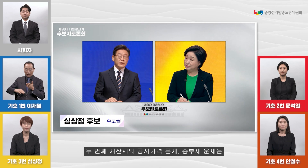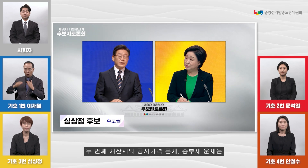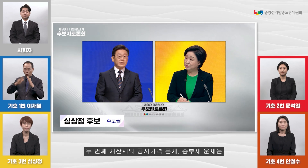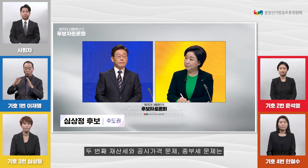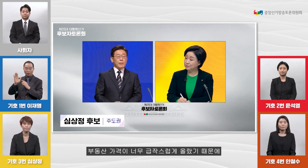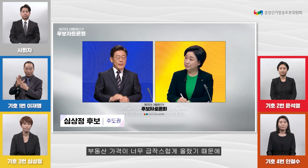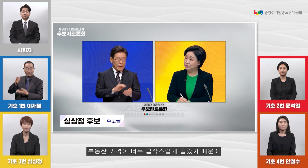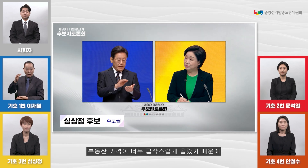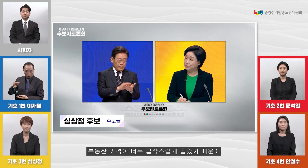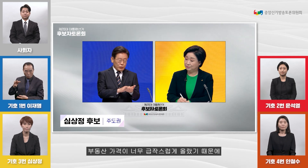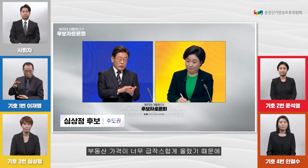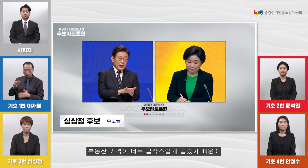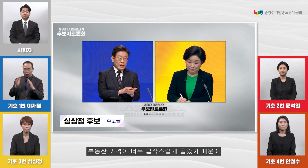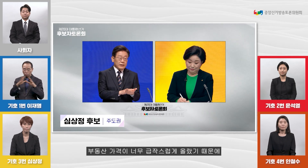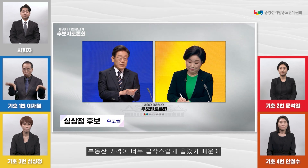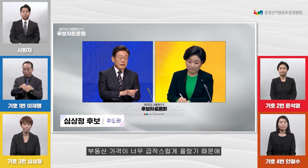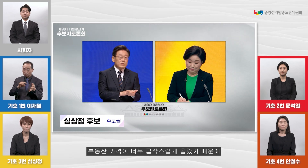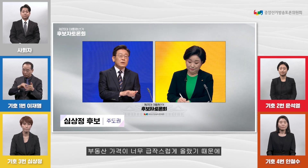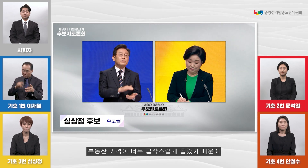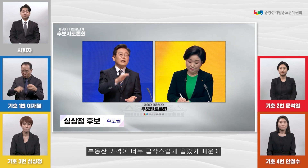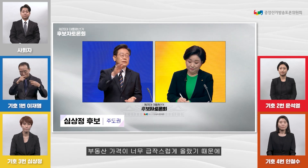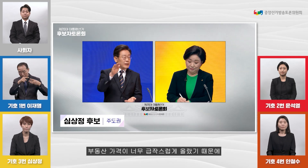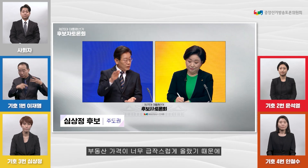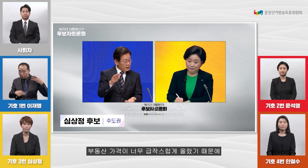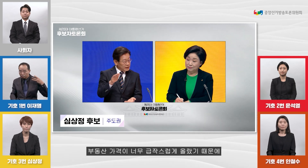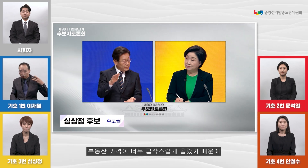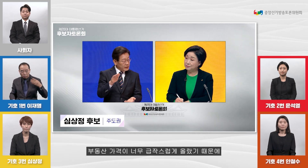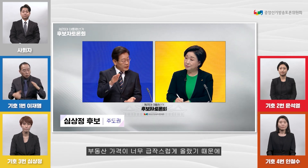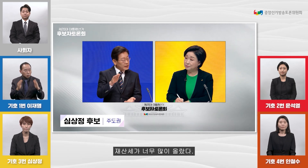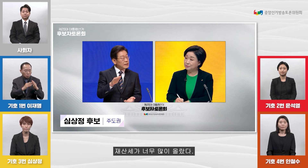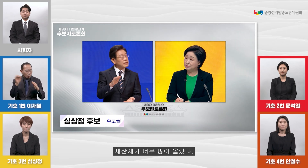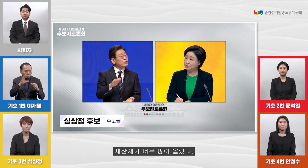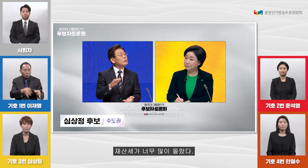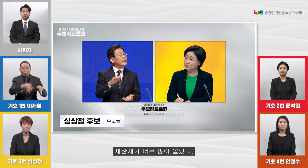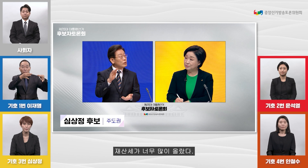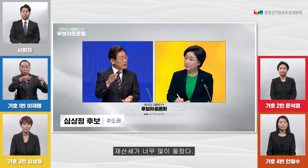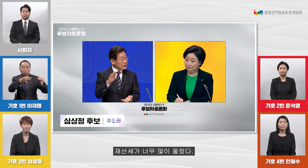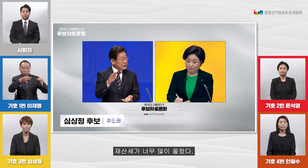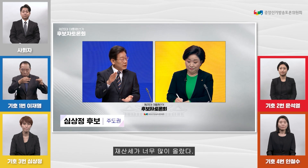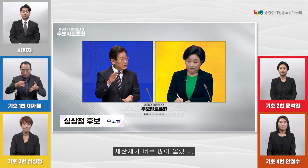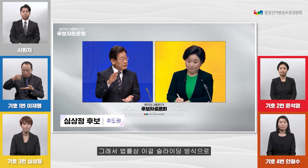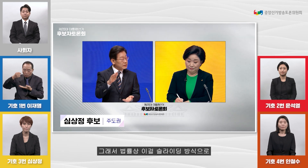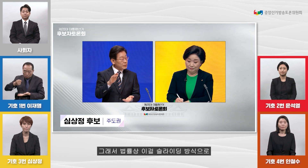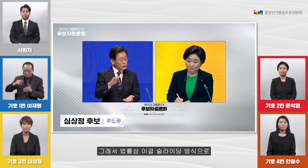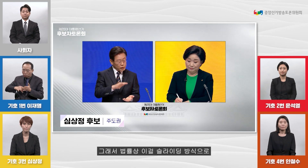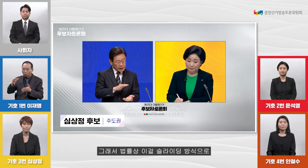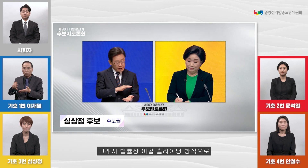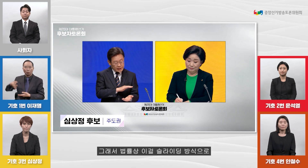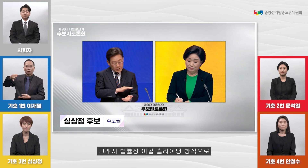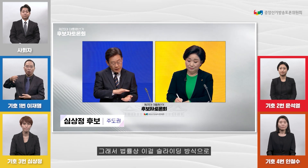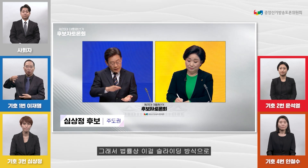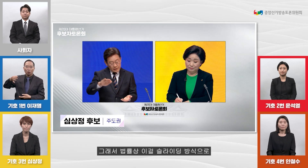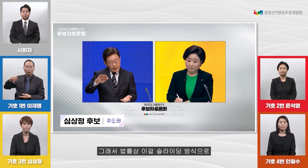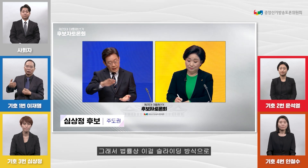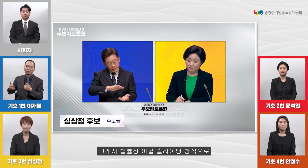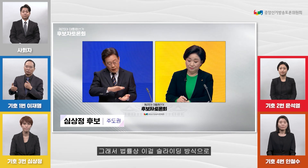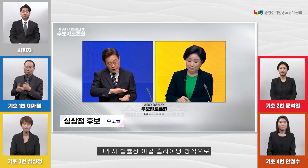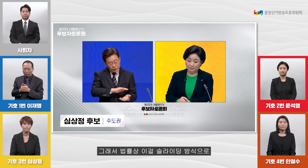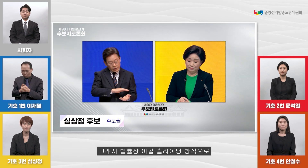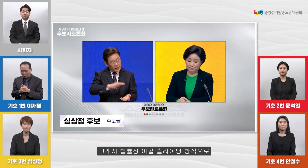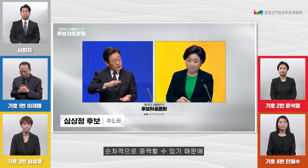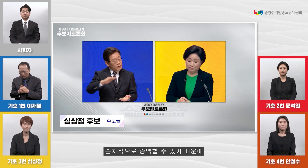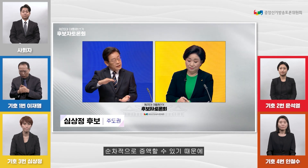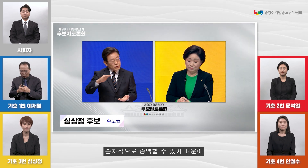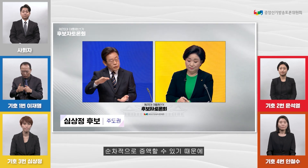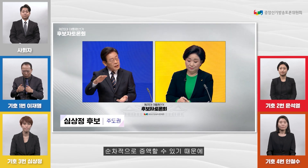종부세 문제는 부동산 가격이 너무 급작스럽게 올랐기 때문에 재산세가 너무 많이 올랐다. 그래서 법률상 이걸 슬라이딩